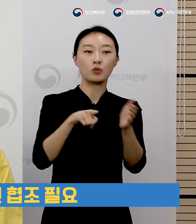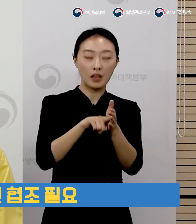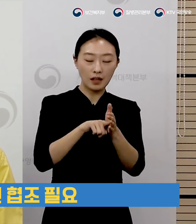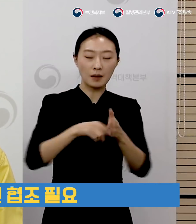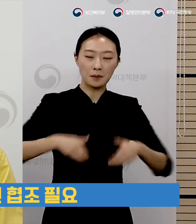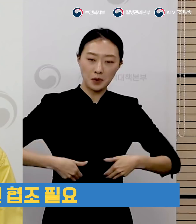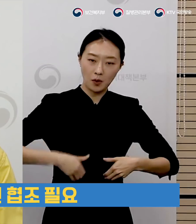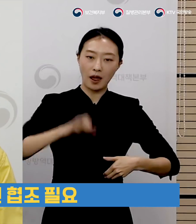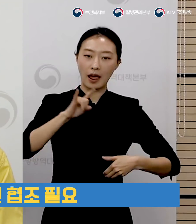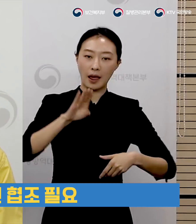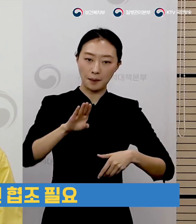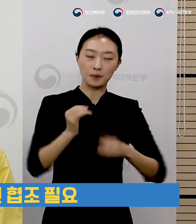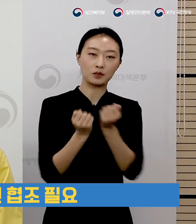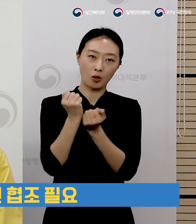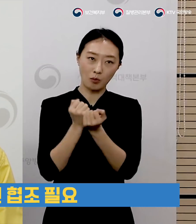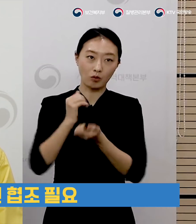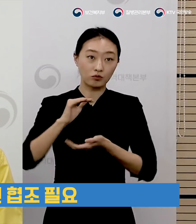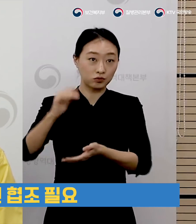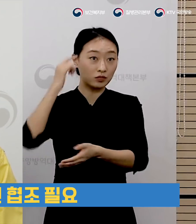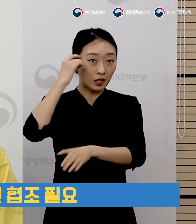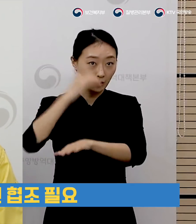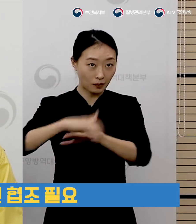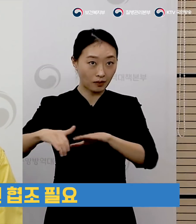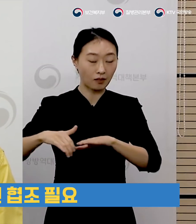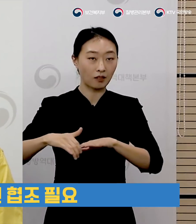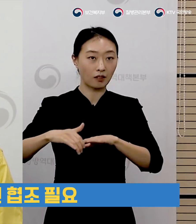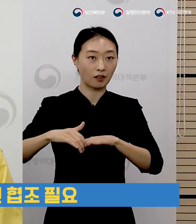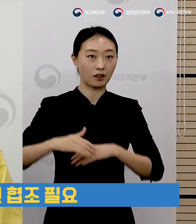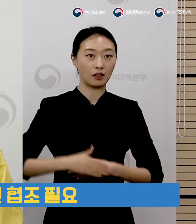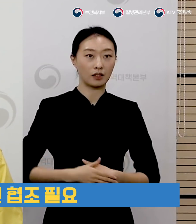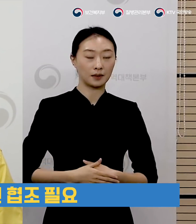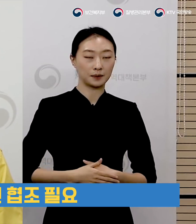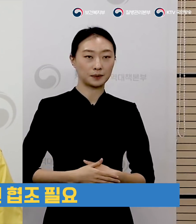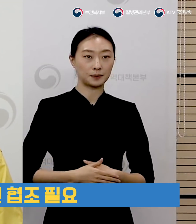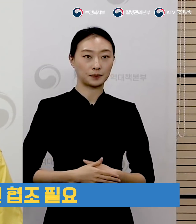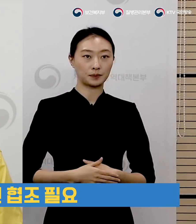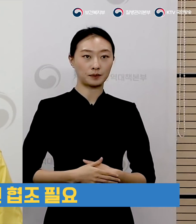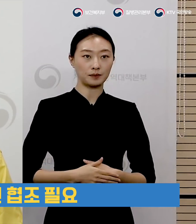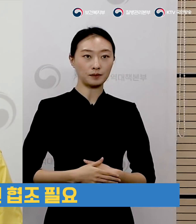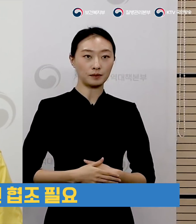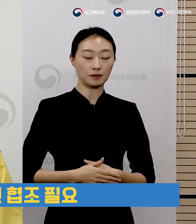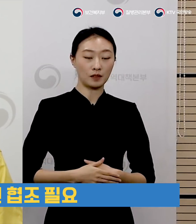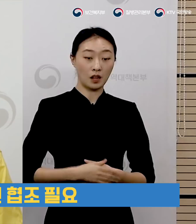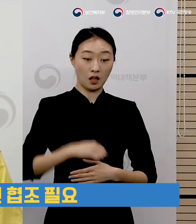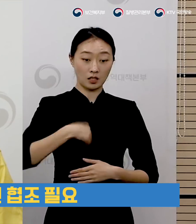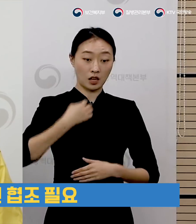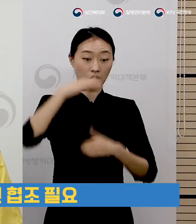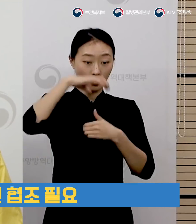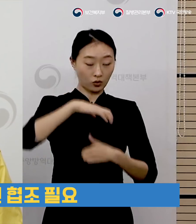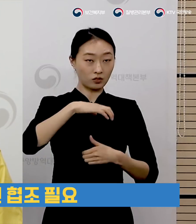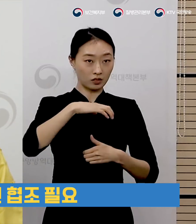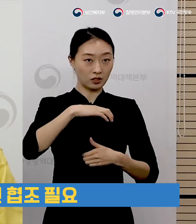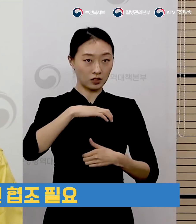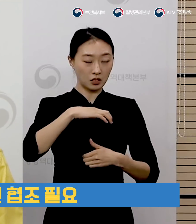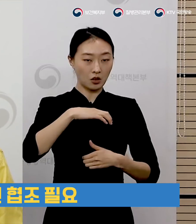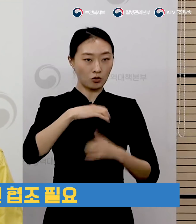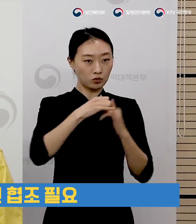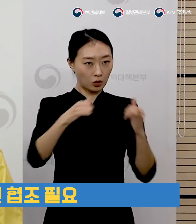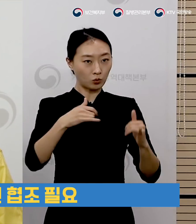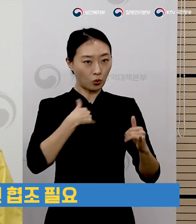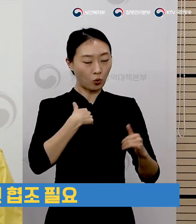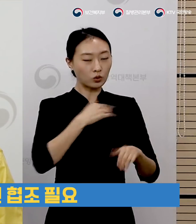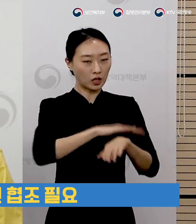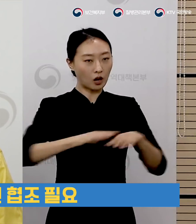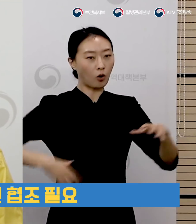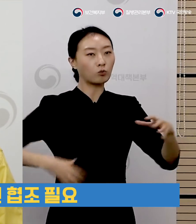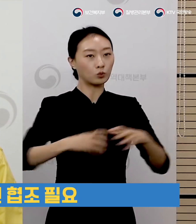앱입니다라고 저희가 설명을 할 거고요. 그러면 절대 다수의 자가격리 대상자분들은 동의를 하고 적극적으로 협조해 주실